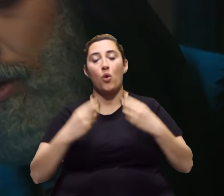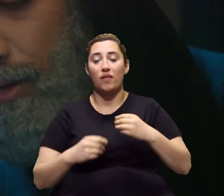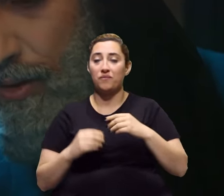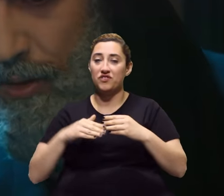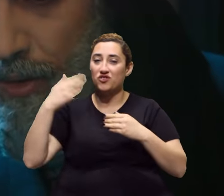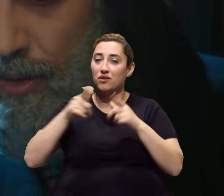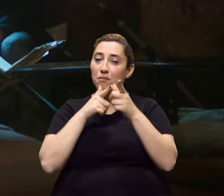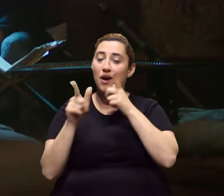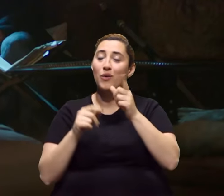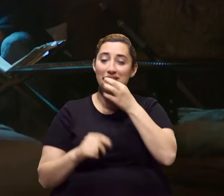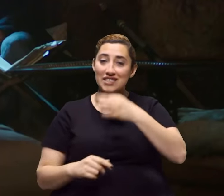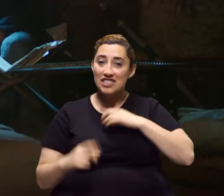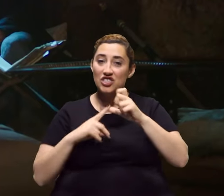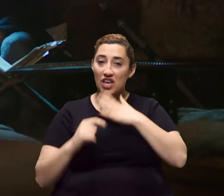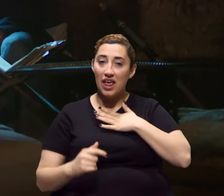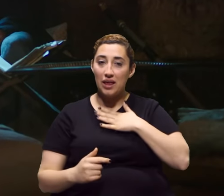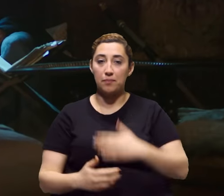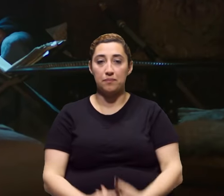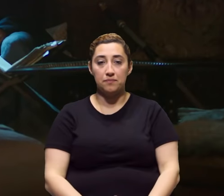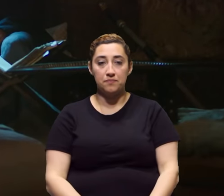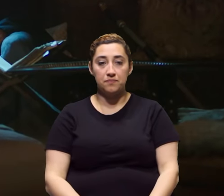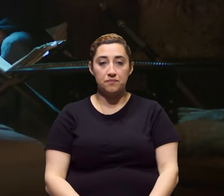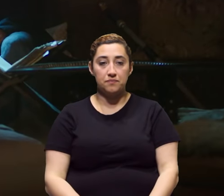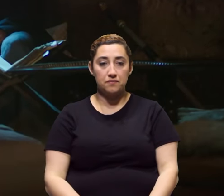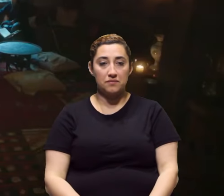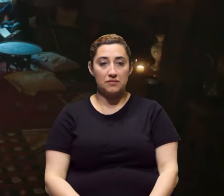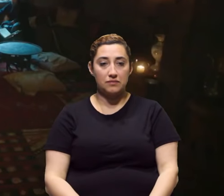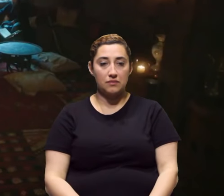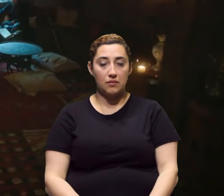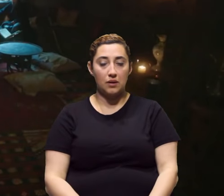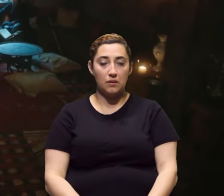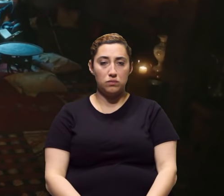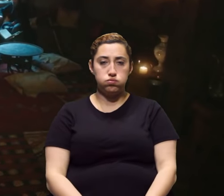şeyhim. Şimdi Kasım mektubu kenara koydu.